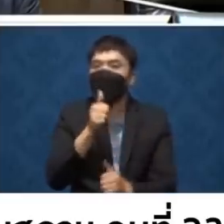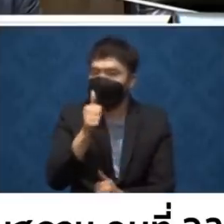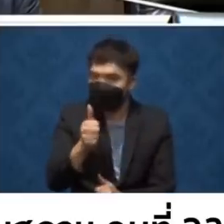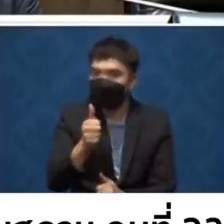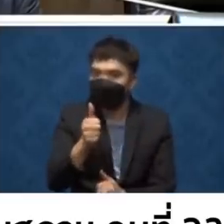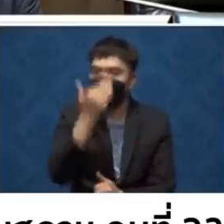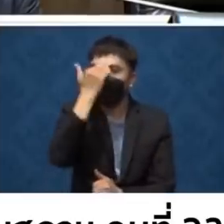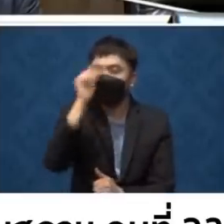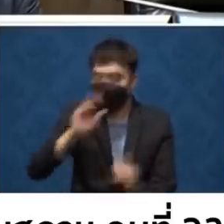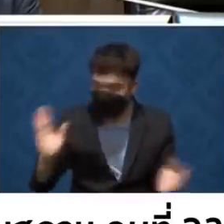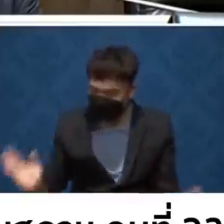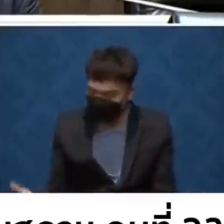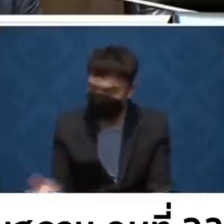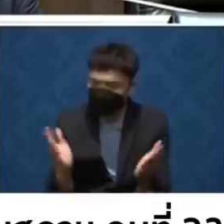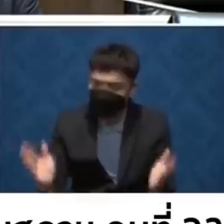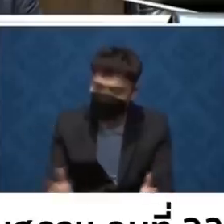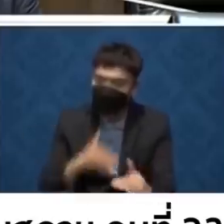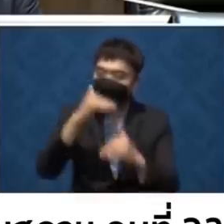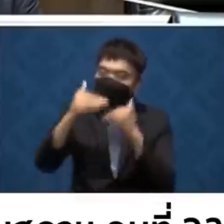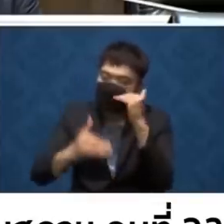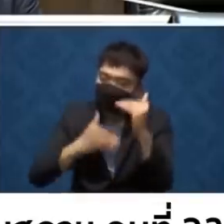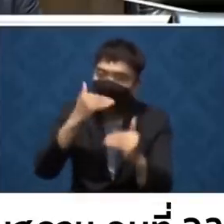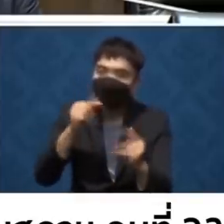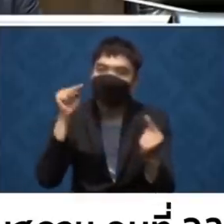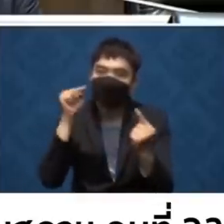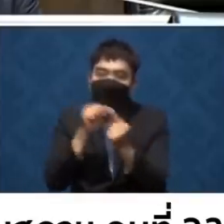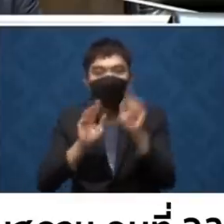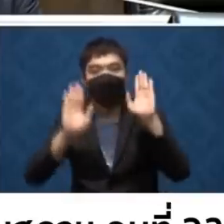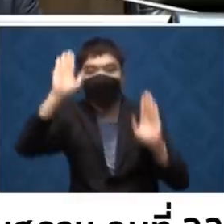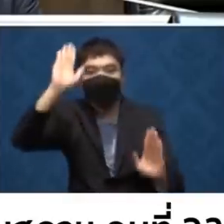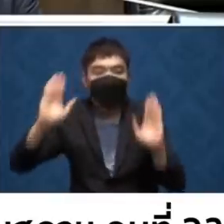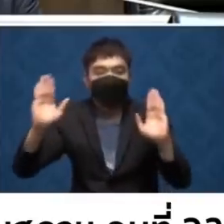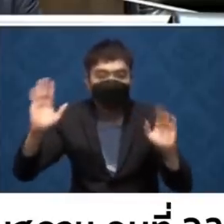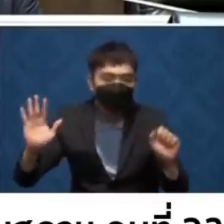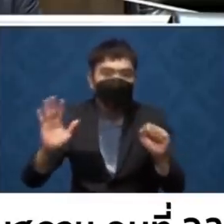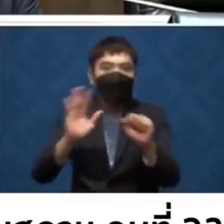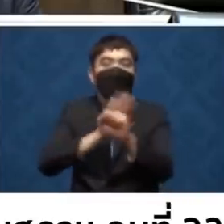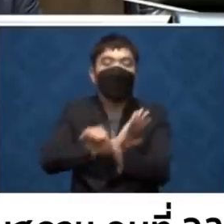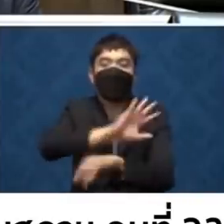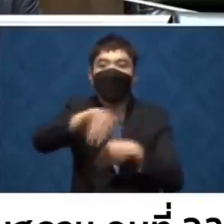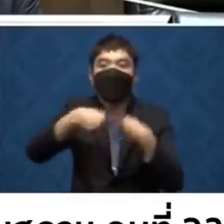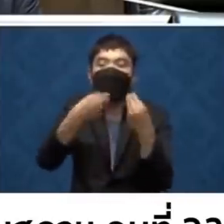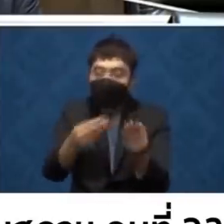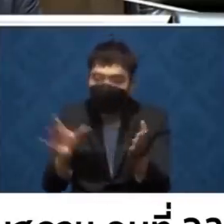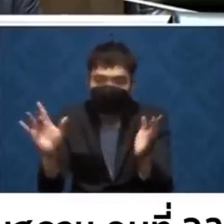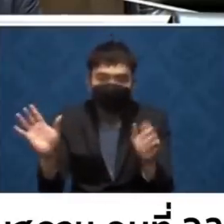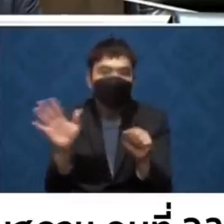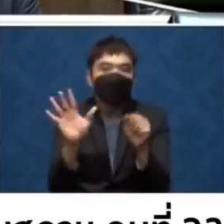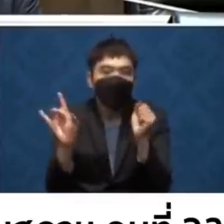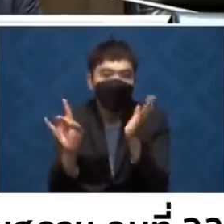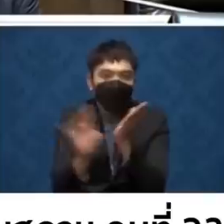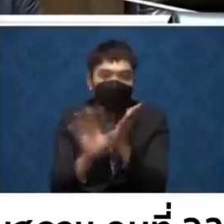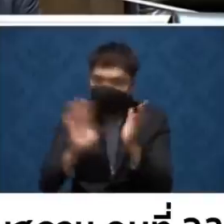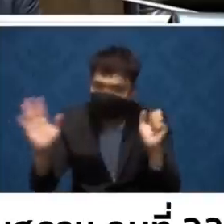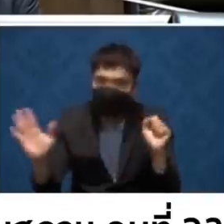รับรองเนี่ยสมาชิกแค่20คนใช่ไหมคะแต่ปรากฏว่าเมื่อวานนี้โอ้โหในโซเชียลเขาแชร์กันเขาบอกขนลุกเลยเพราะตอนที่ขอเสียงสนับสนุนเนี่ย